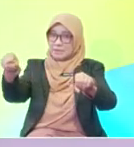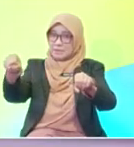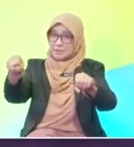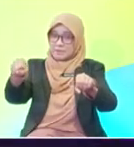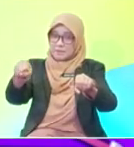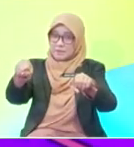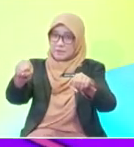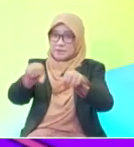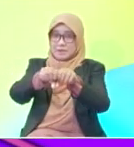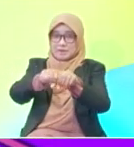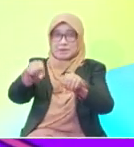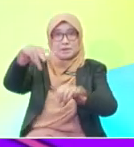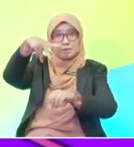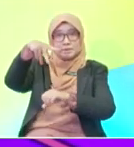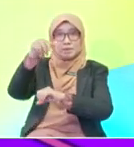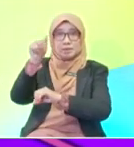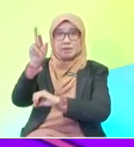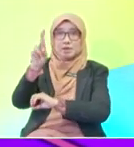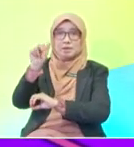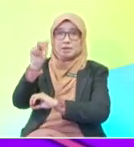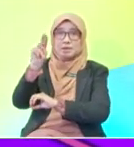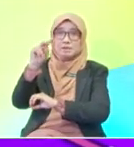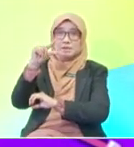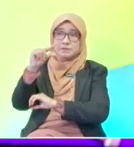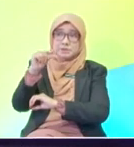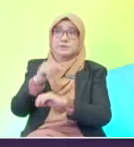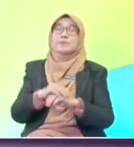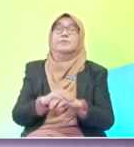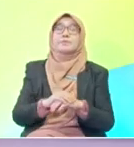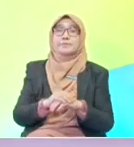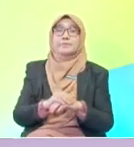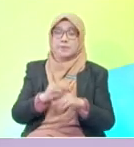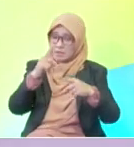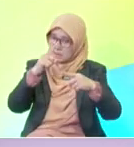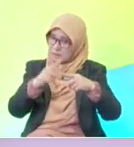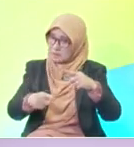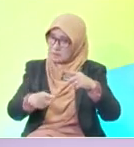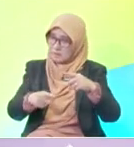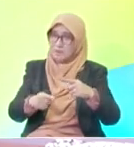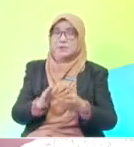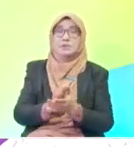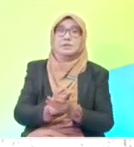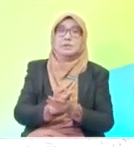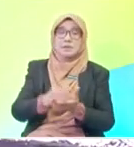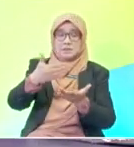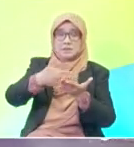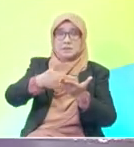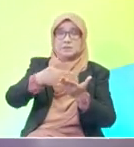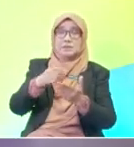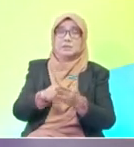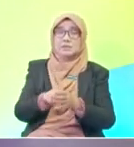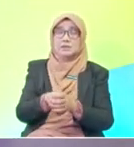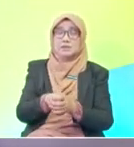Fizi angkat ni parang. Oops. Okey, tajam tu. Tajam. Okey, yang dekat sini kita panggil parang